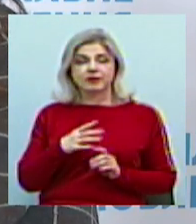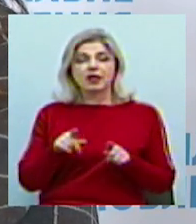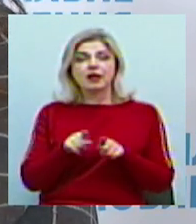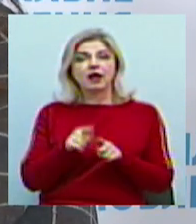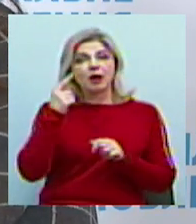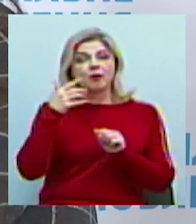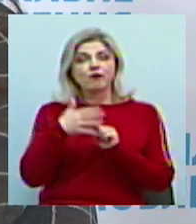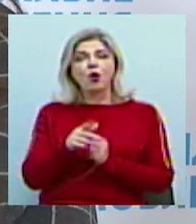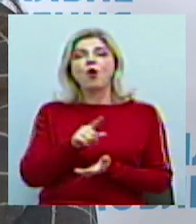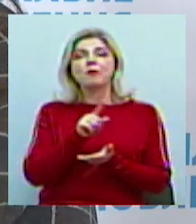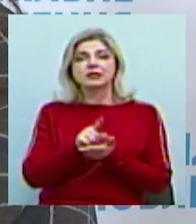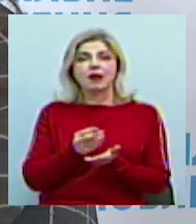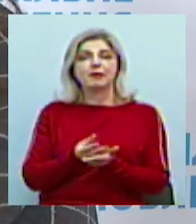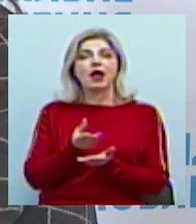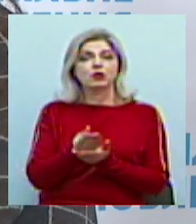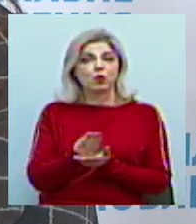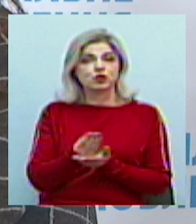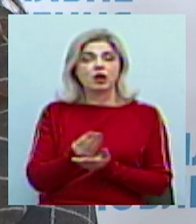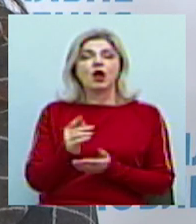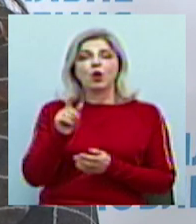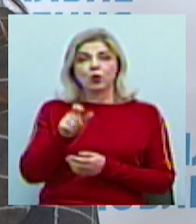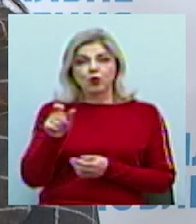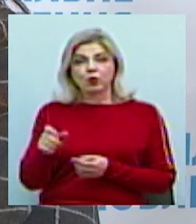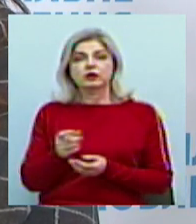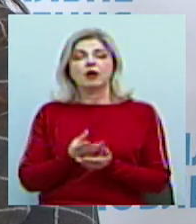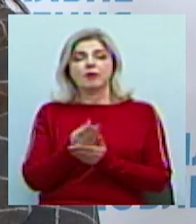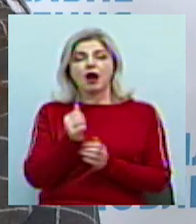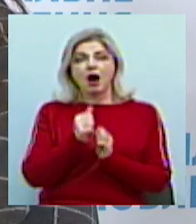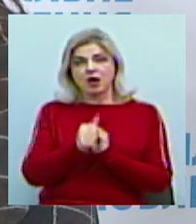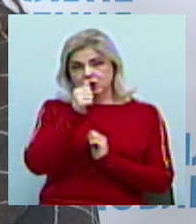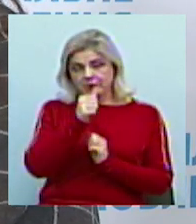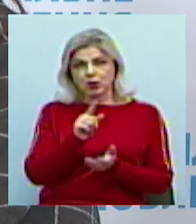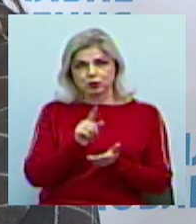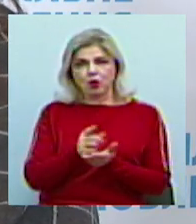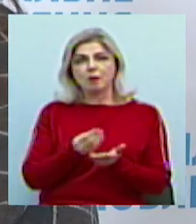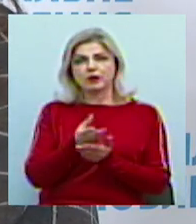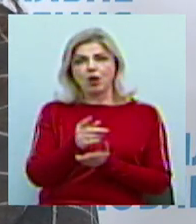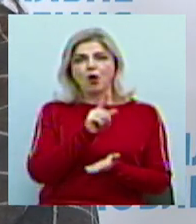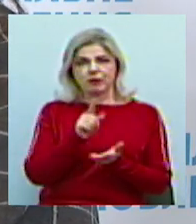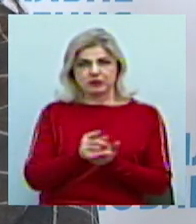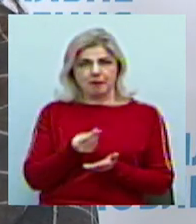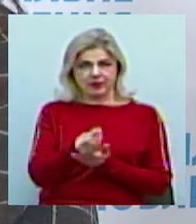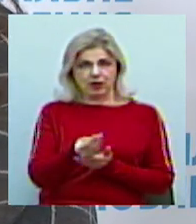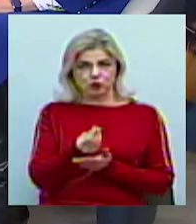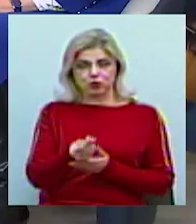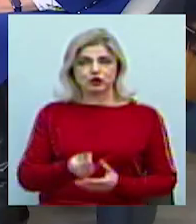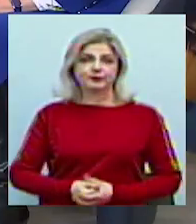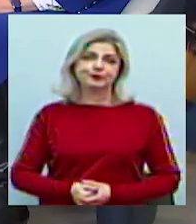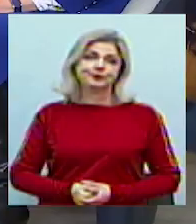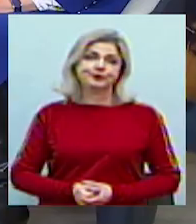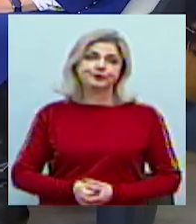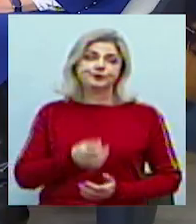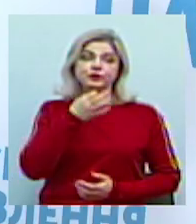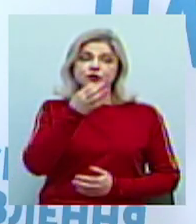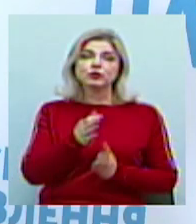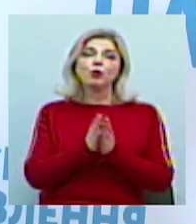поняття, як обов'язковий платіж. Тобто люди, які отримують субсидію, вони щомісяця повинні були сплачувати обов'язковий платіж. Скажіть, будь